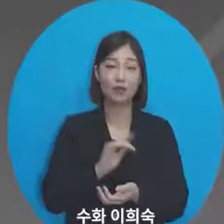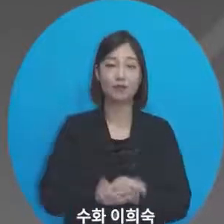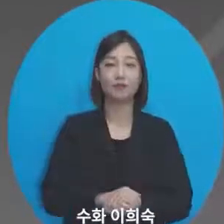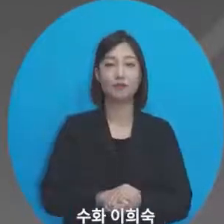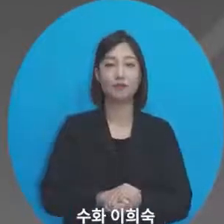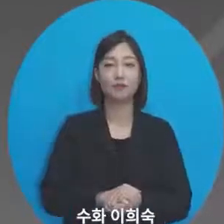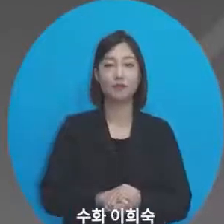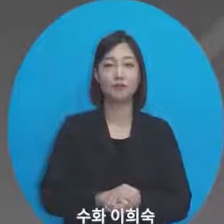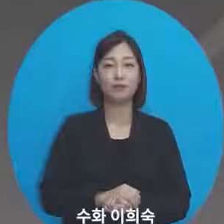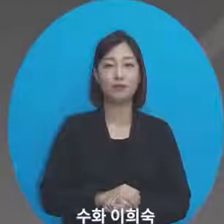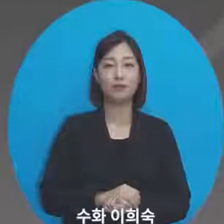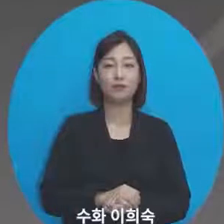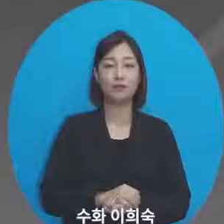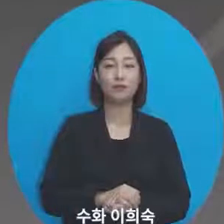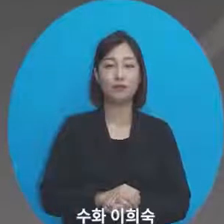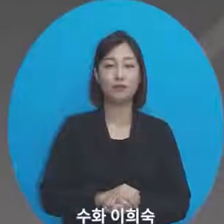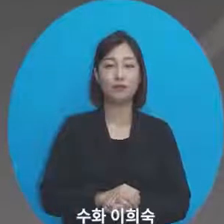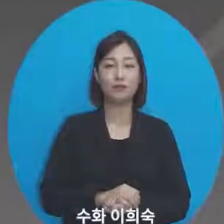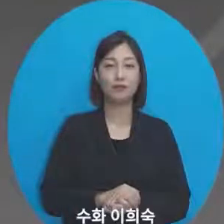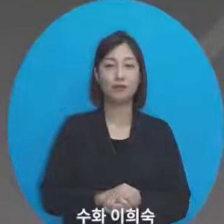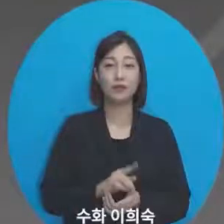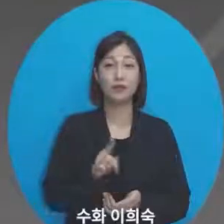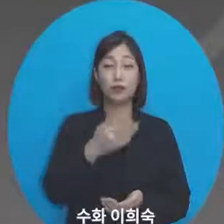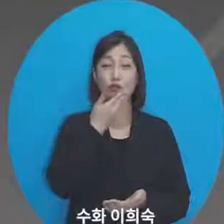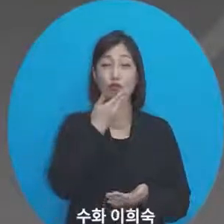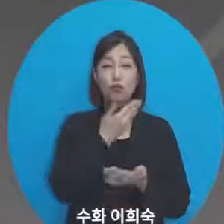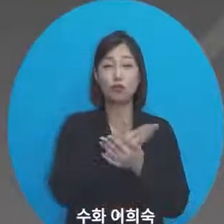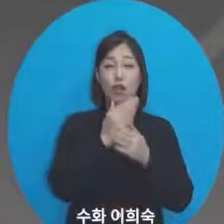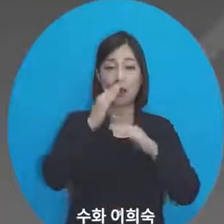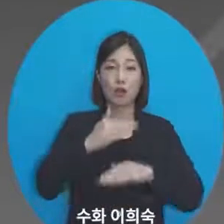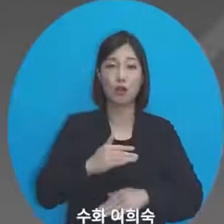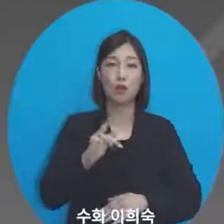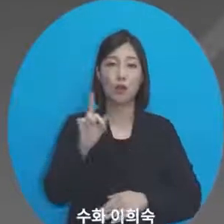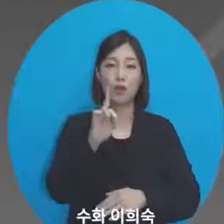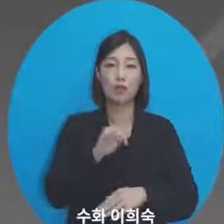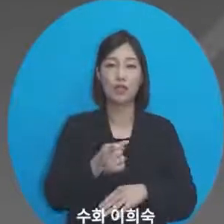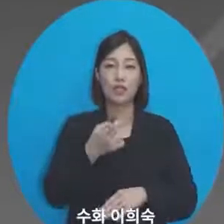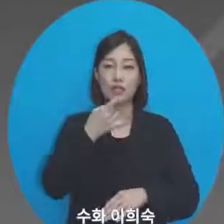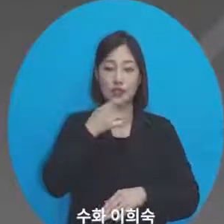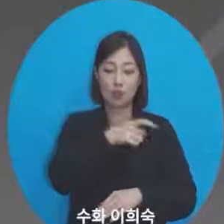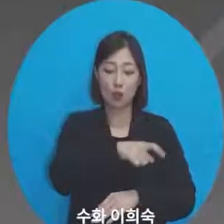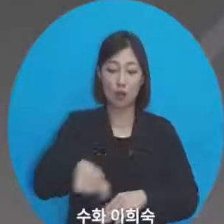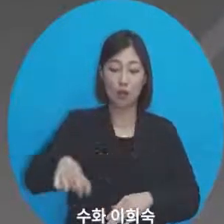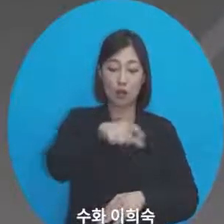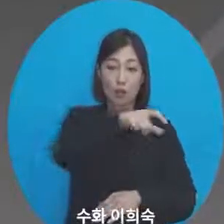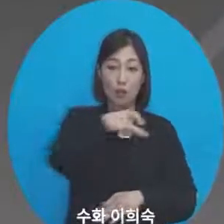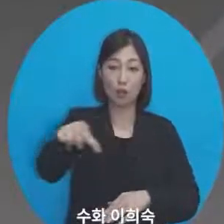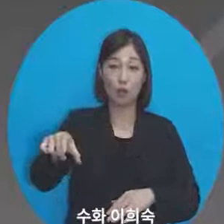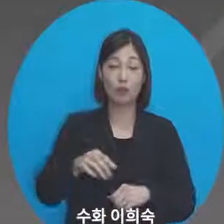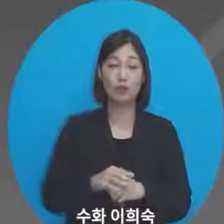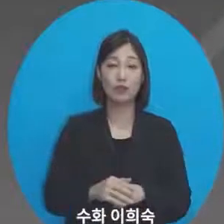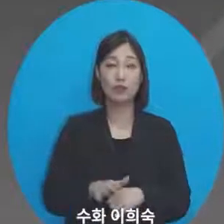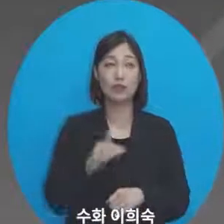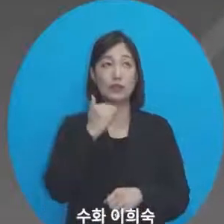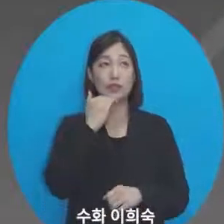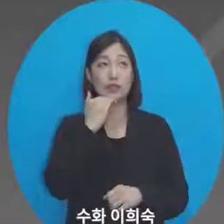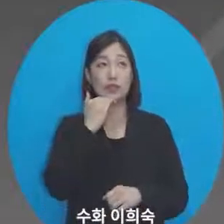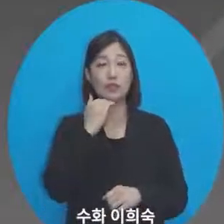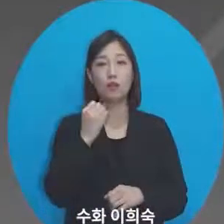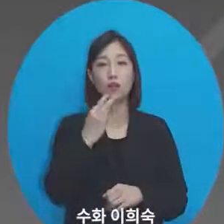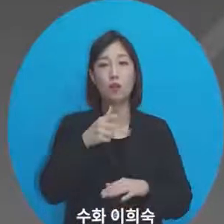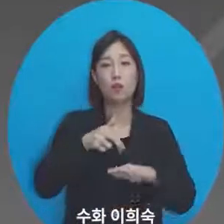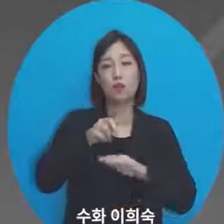표시기, 자녀 음향 시도 제가 말씀드릴 중요한 내용은 횡단보도 보행 시간에 대한 차등 적용을 하고 있는 부분을 좀 말씀드리고자